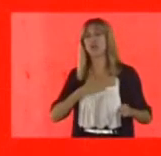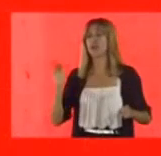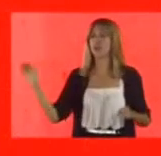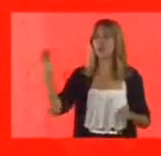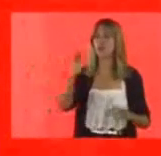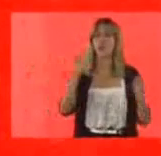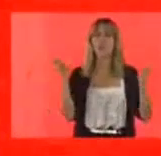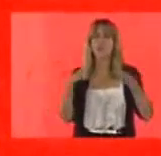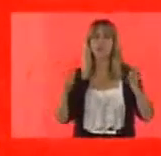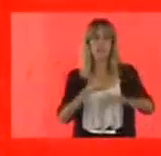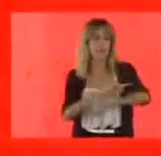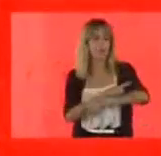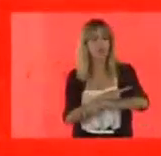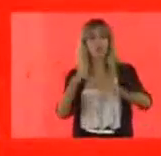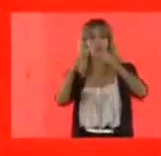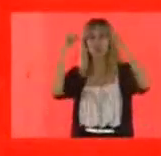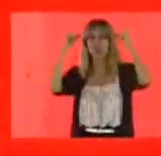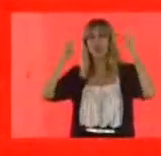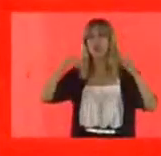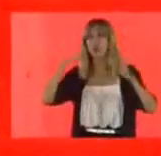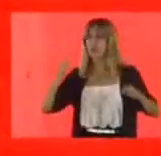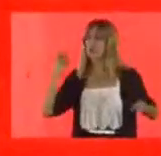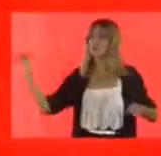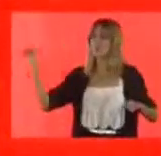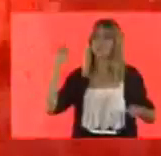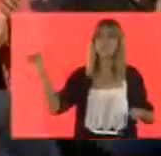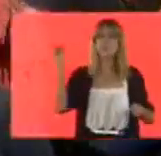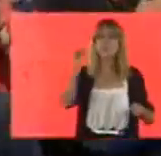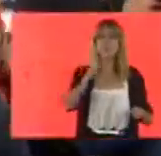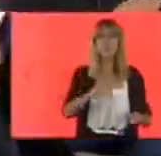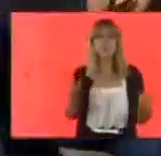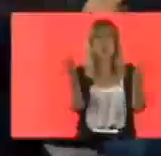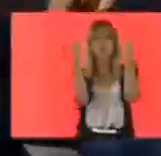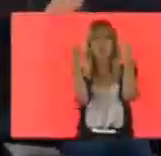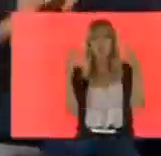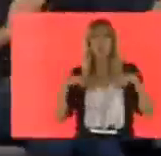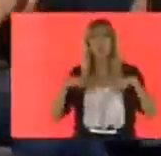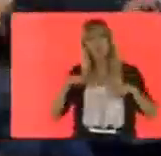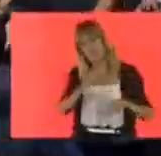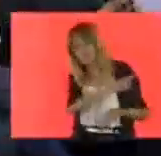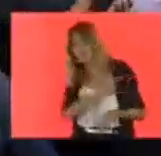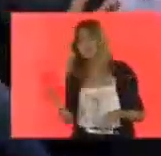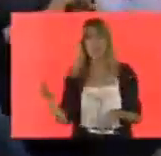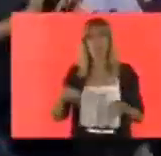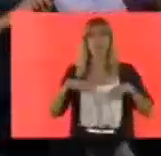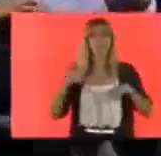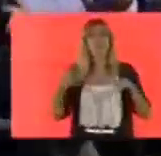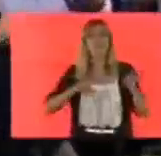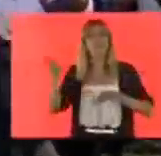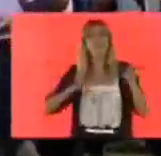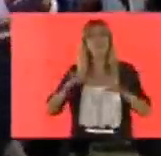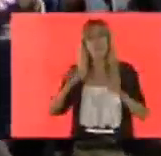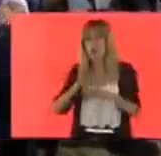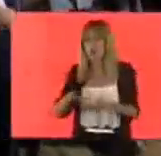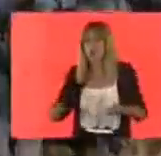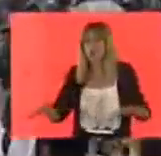μην επιτρέψουν στην κυβέρνηση να υλοποιήσει τα σχέδιά της εναντίον ανήμπορων ανθρώπων και παιδιών.